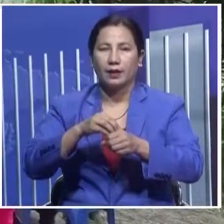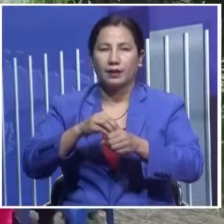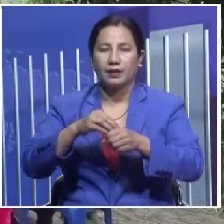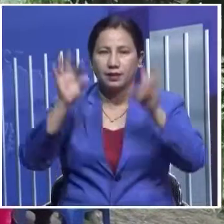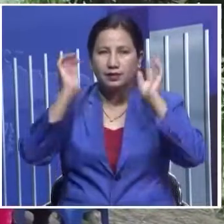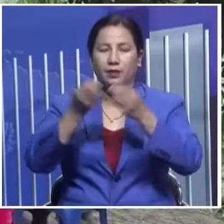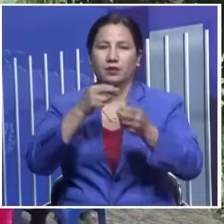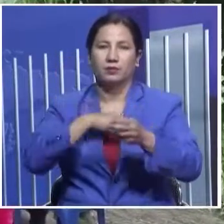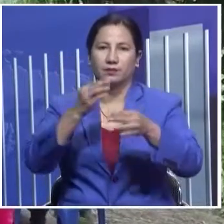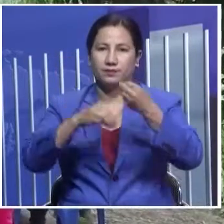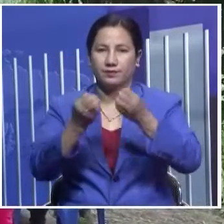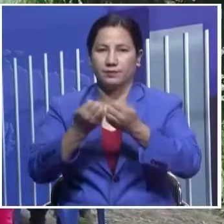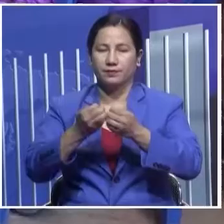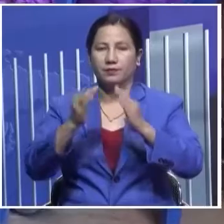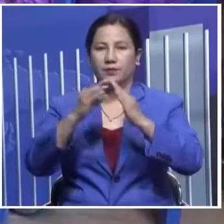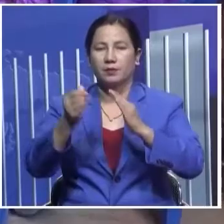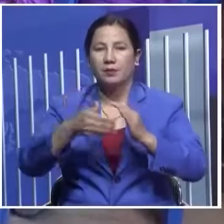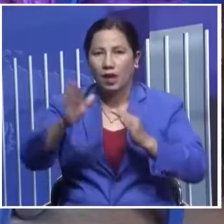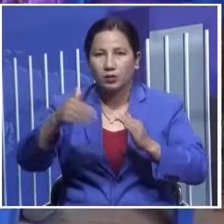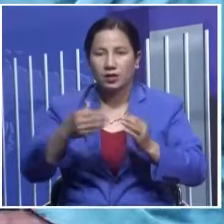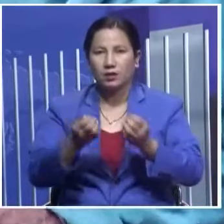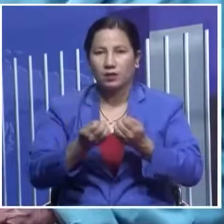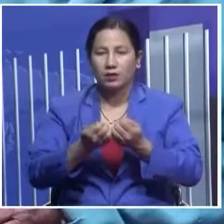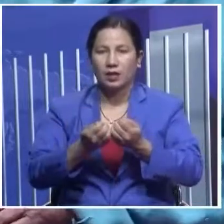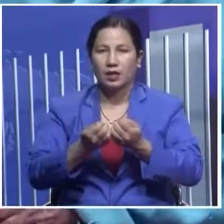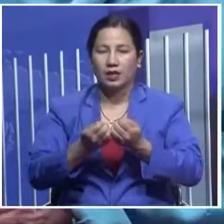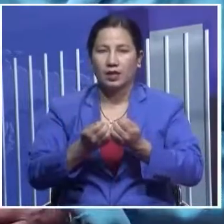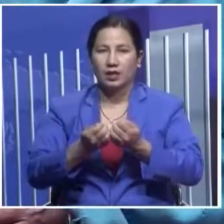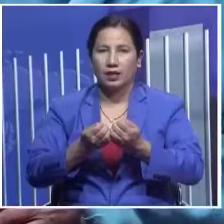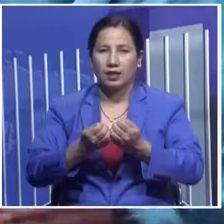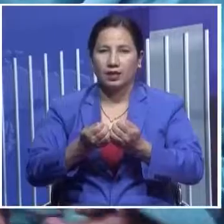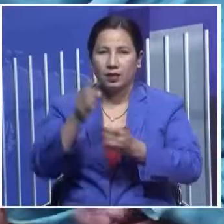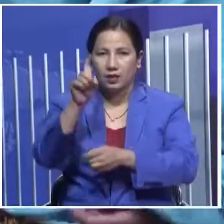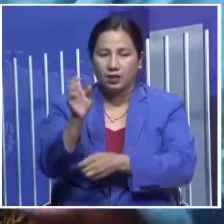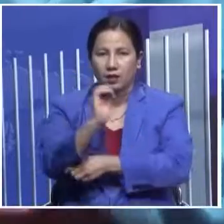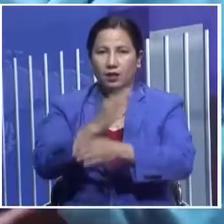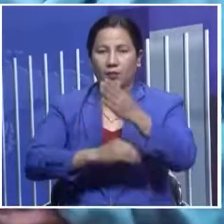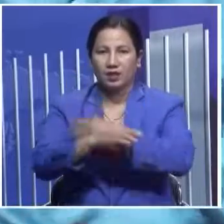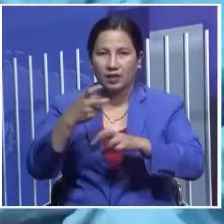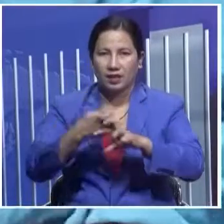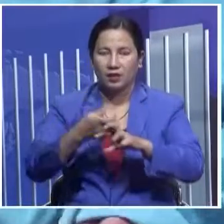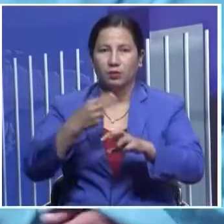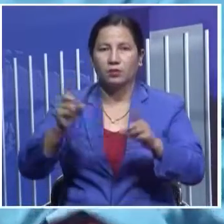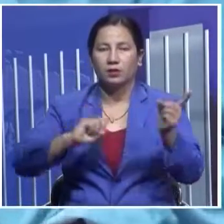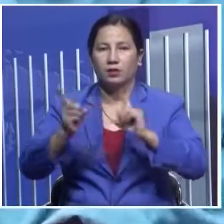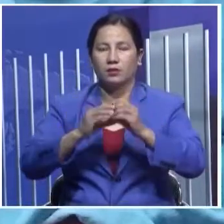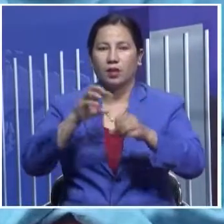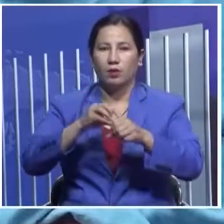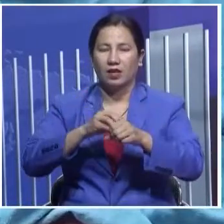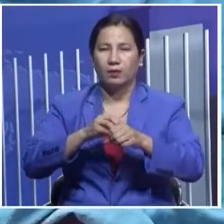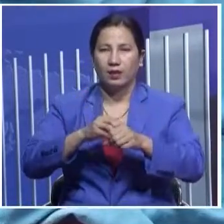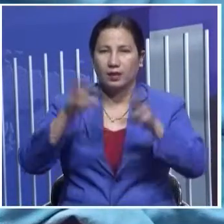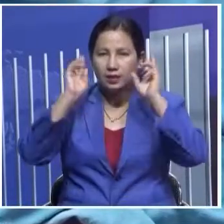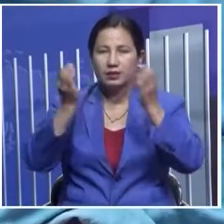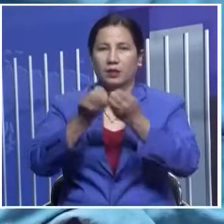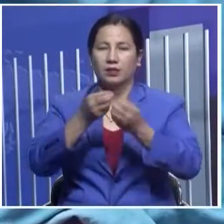गर्न सुरु गरेको हो। बैङ्कमा आउजाउ गर्दा अशक्त ज्येष्ठ नागरिक र अपाङ्गलाई स्वास्थ्य भएपछि नगरपालिकाले ओडाबाटै सामाजिक